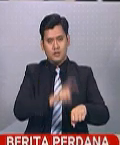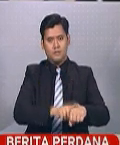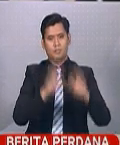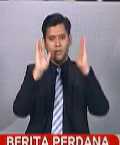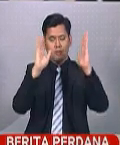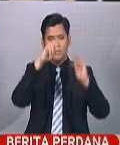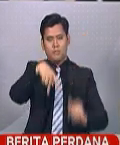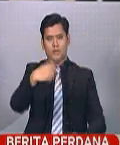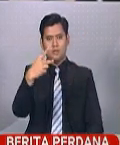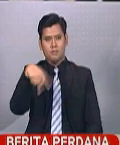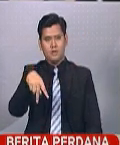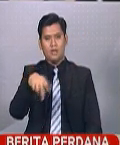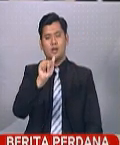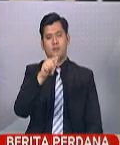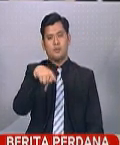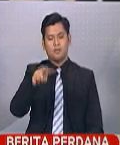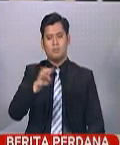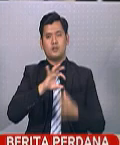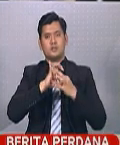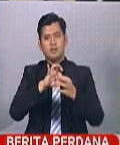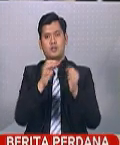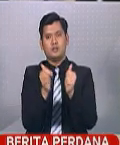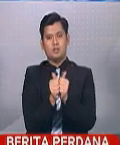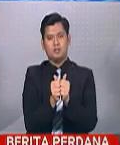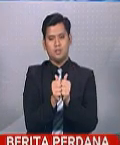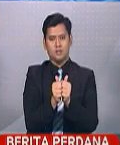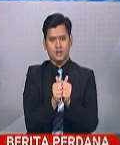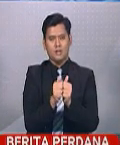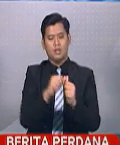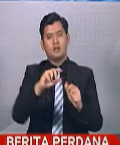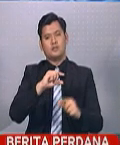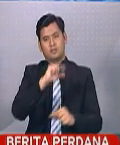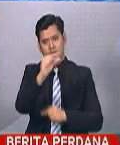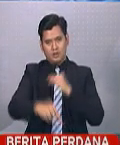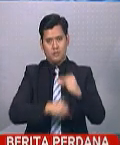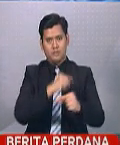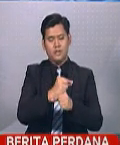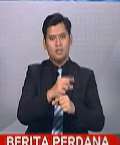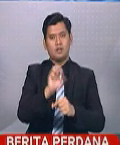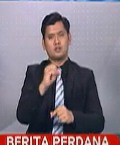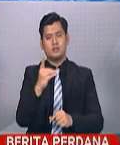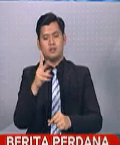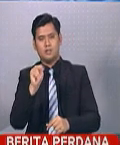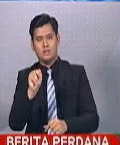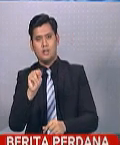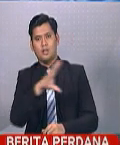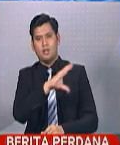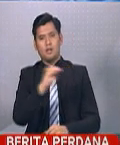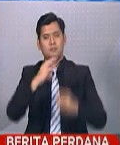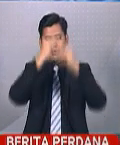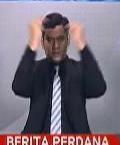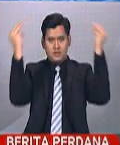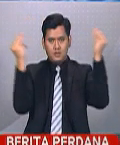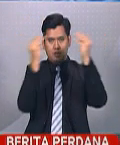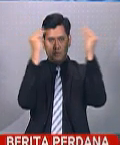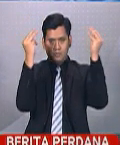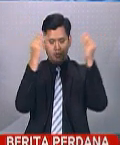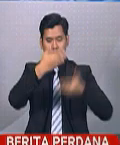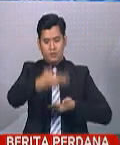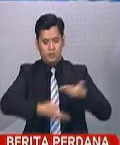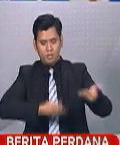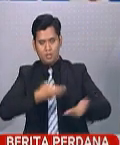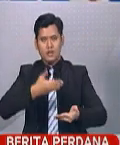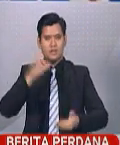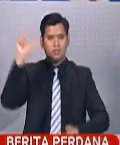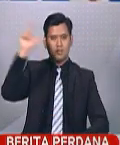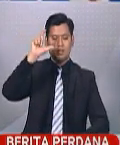makanan oleh APM yang bekerjasama dengan Global Ikhwan Sendirian Berhad Holdings dan Majlis Perundingan Islam Malaysia MAPIM dihantar